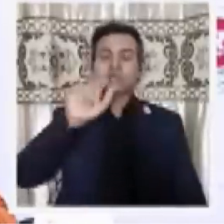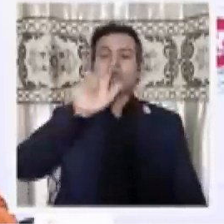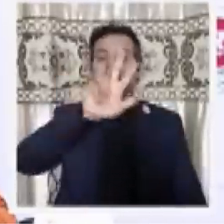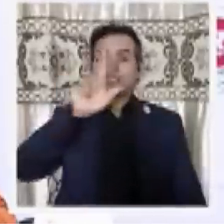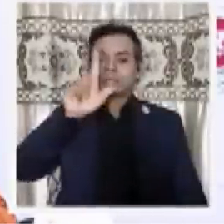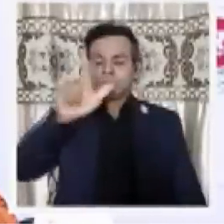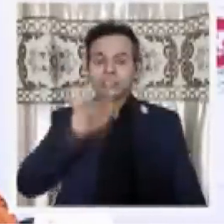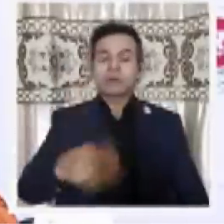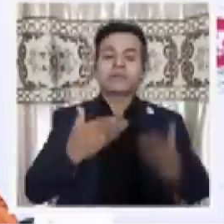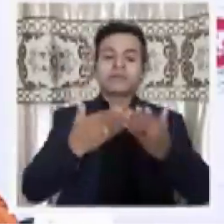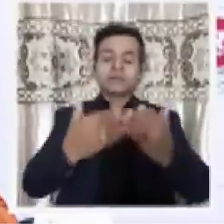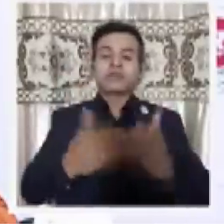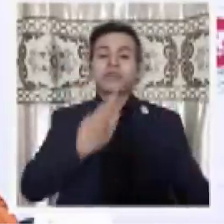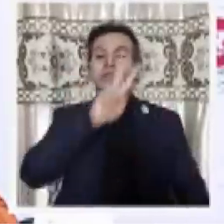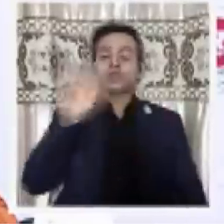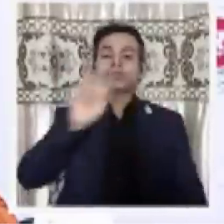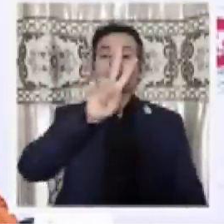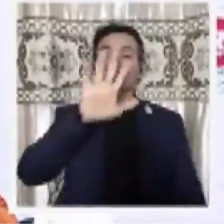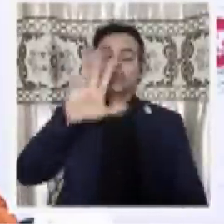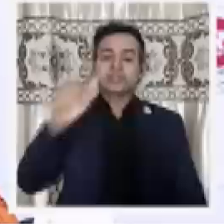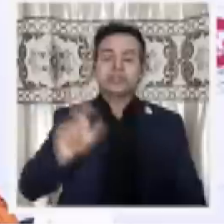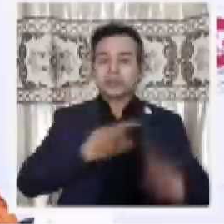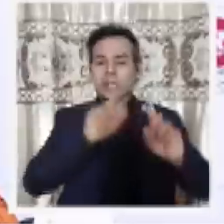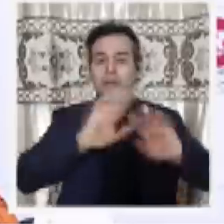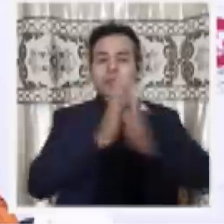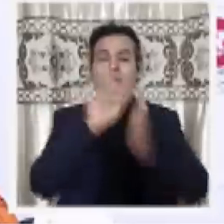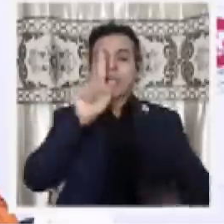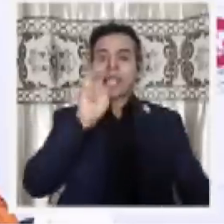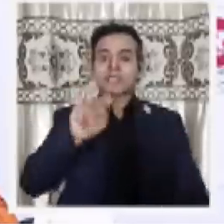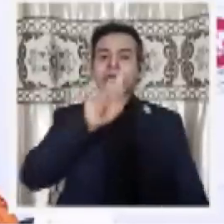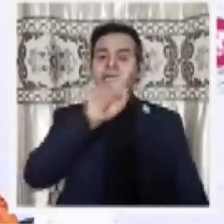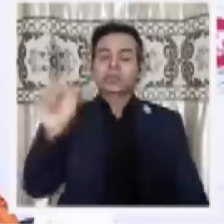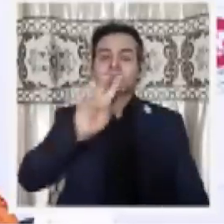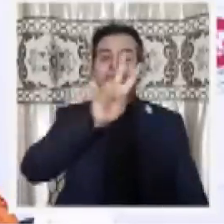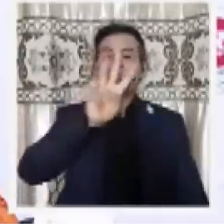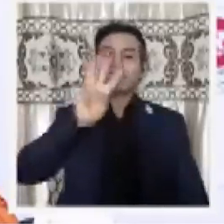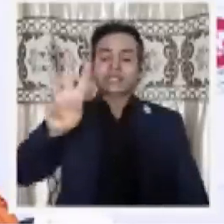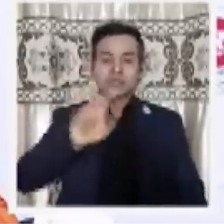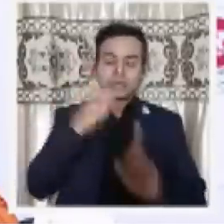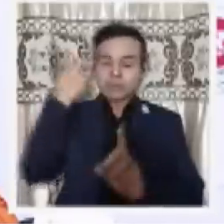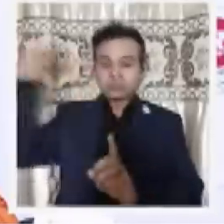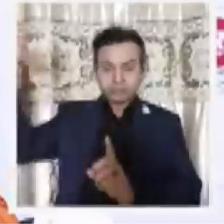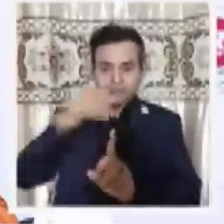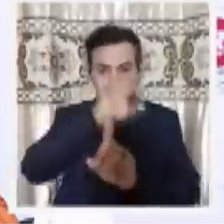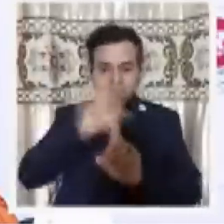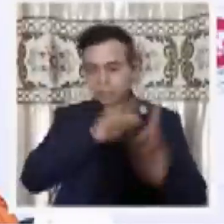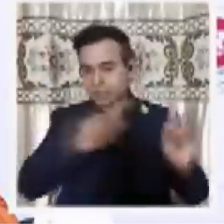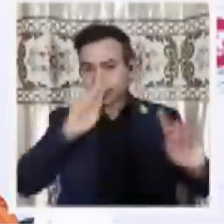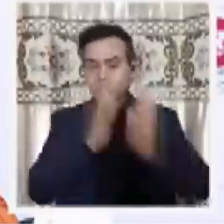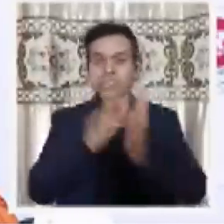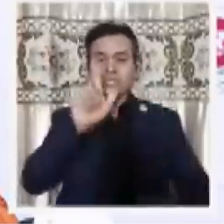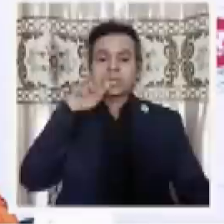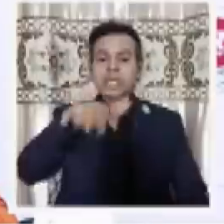24 ঘন্টায় 3টি আন্তর্জাতিক বিমানবন্দরে স্ক্রিনিং হয়েছে 511 জন, সকল স্থল বন্দরে 387 জন, 2টি সমুদ্র বন্দরে